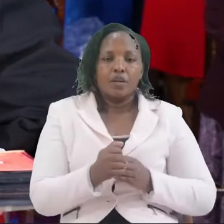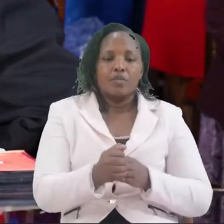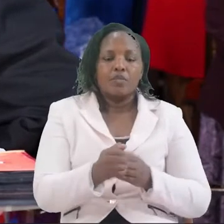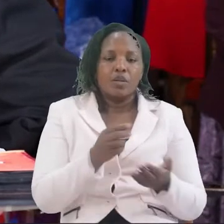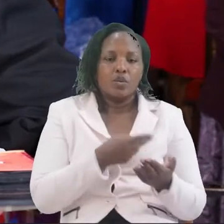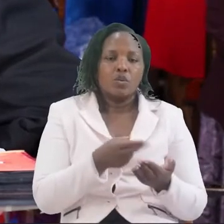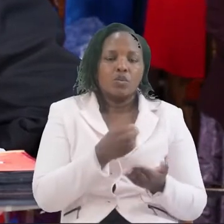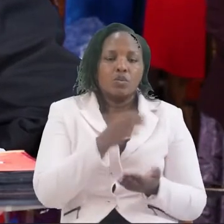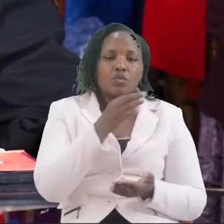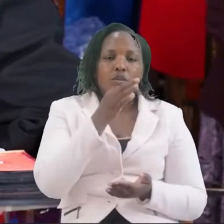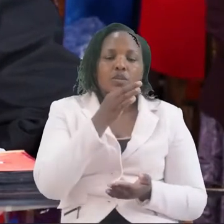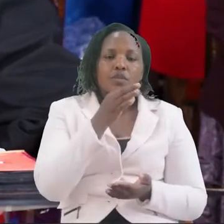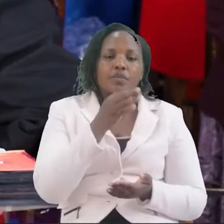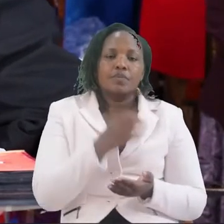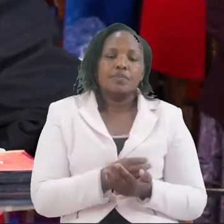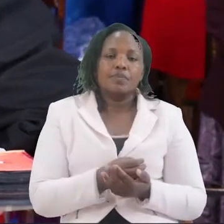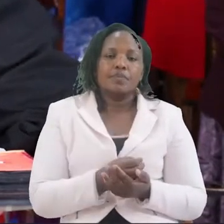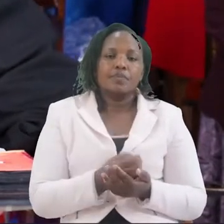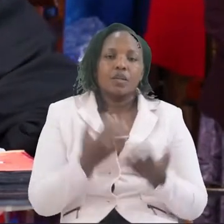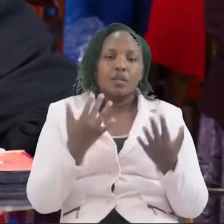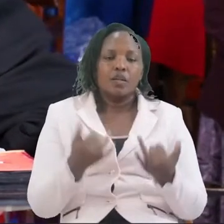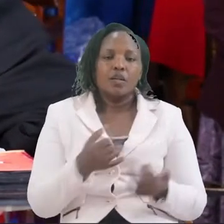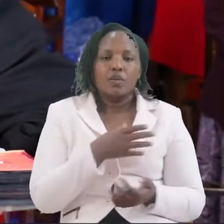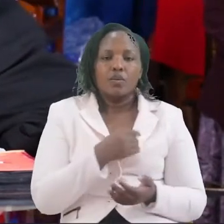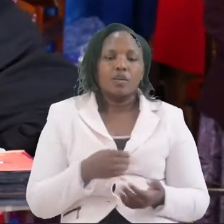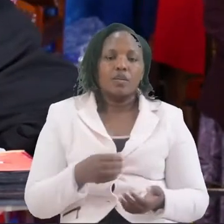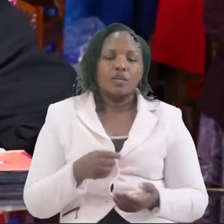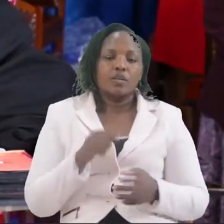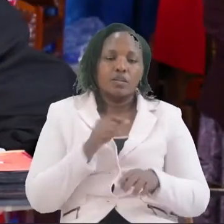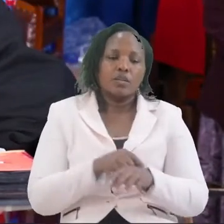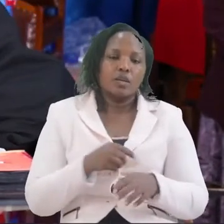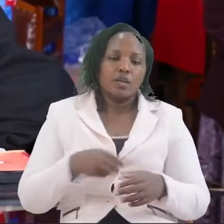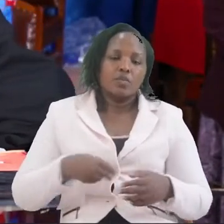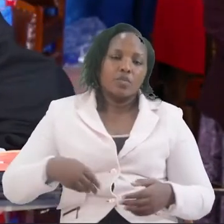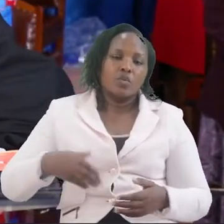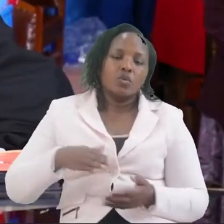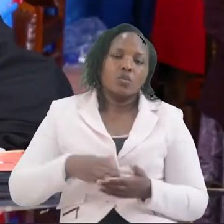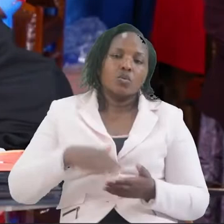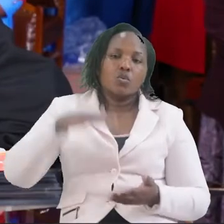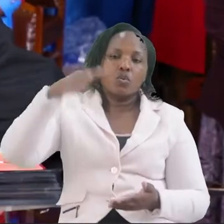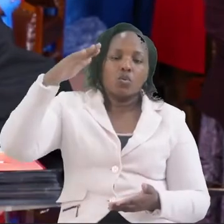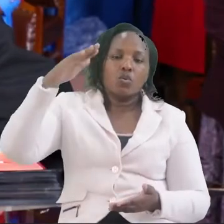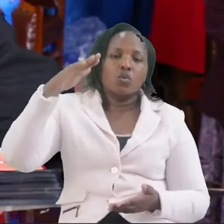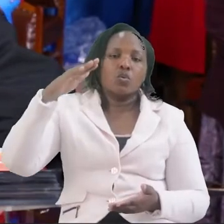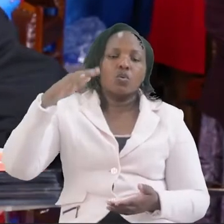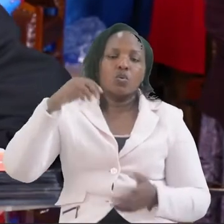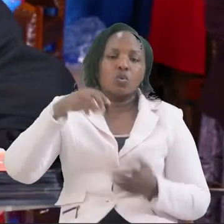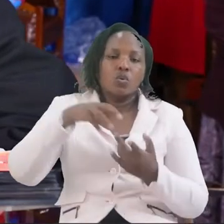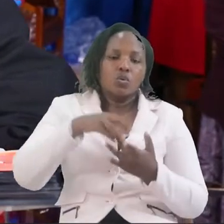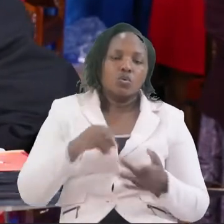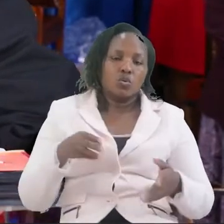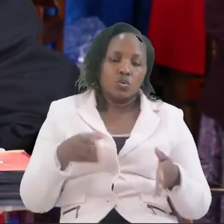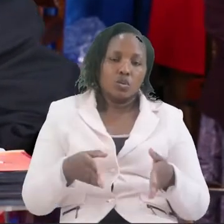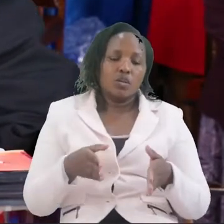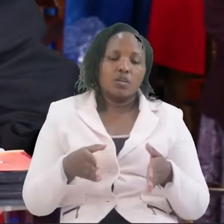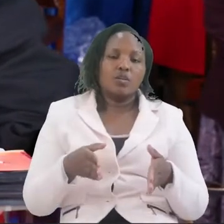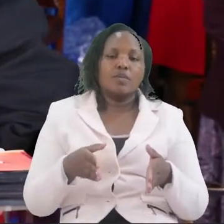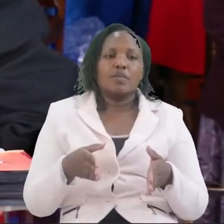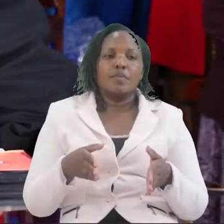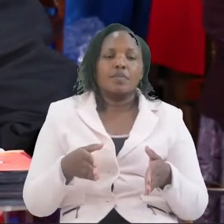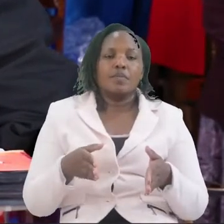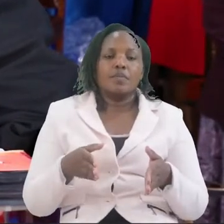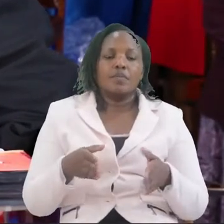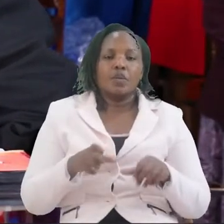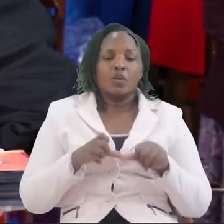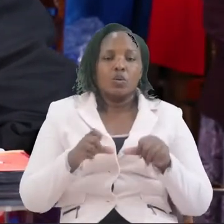Roho wako Mtakatifu. Sasa na hata wakati watakuwa watu wazima, Bwana wakachagua kudumu pale pale.